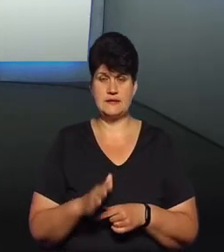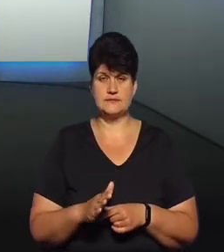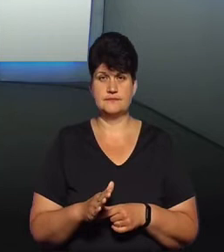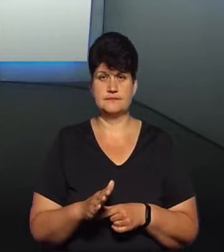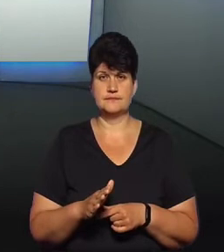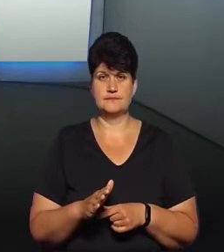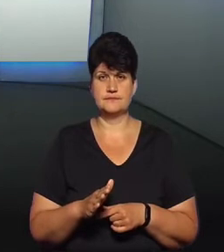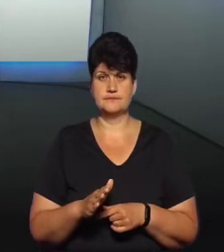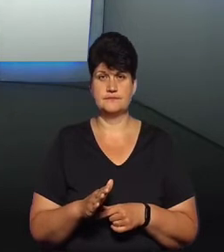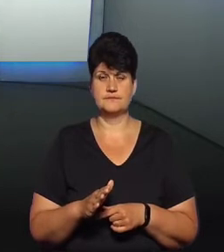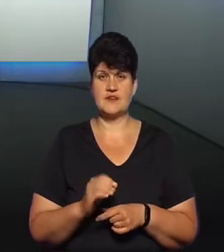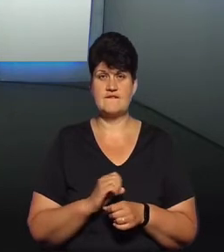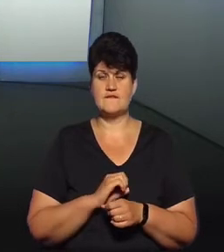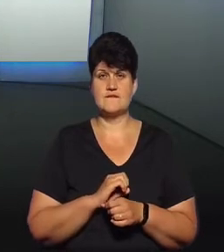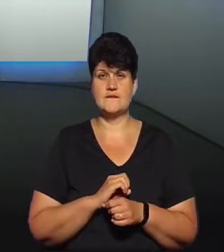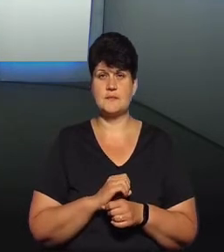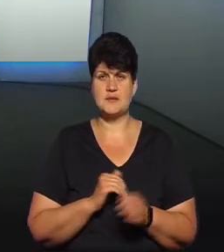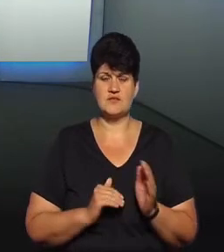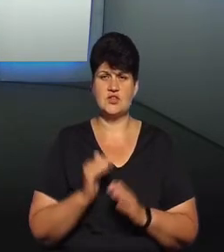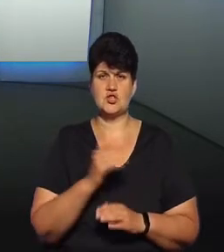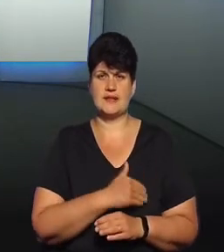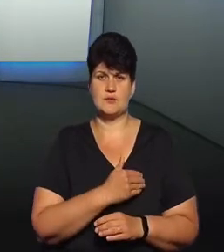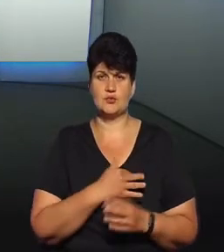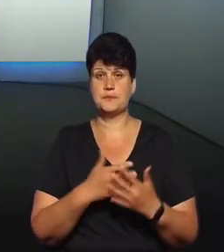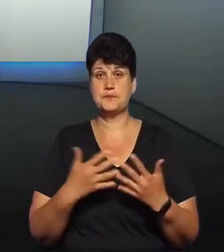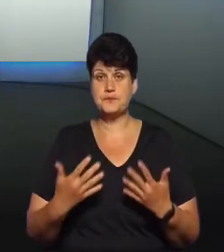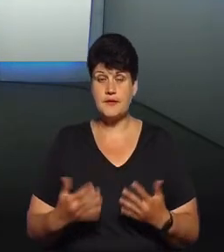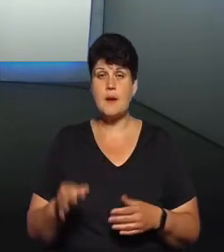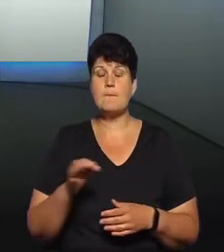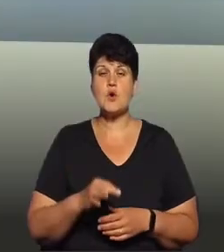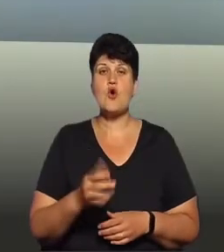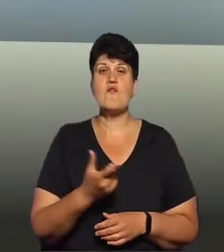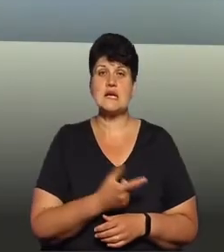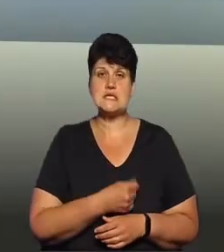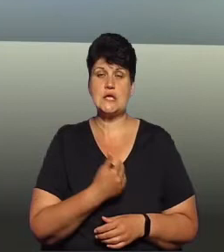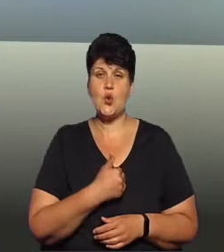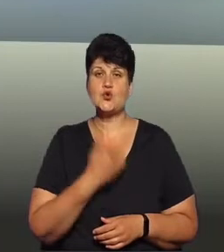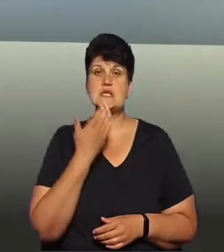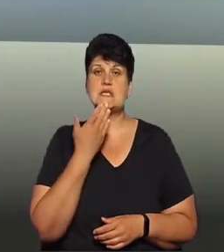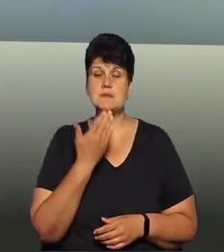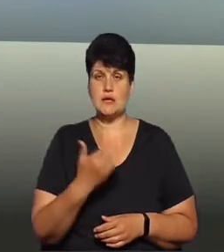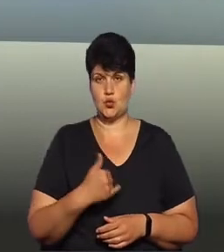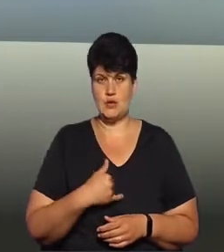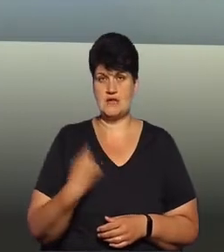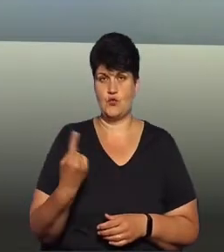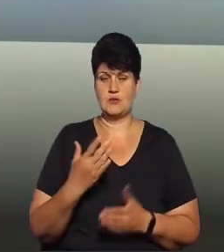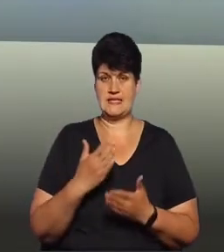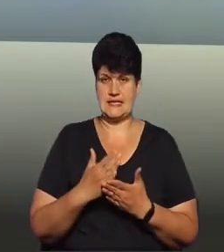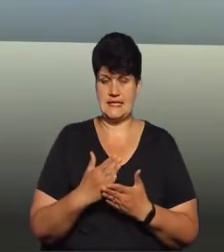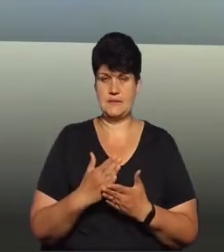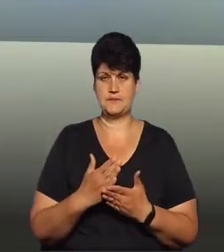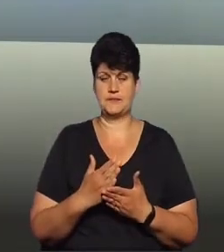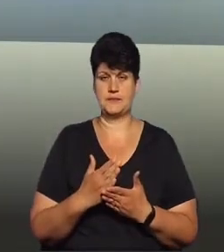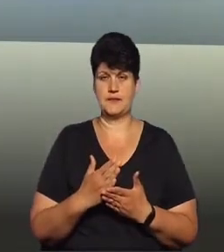там підвищення температури, чогось подібного. Про вакцини хочу ще запитати. В нас є в області, ми говорили там з пані Ольгою Ярмоленкою, 4 вакцини